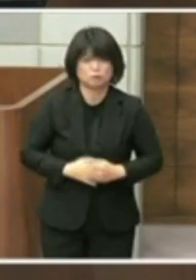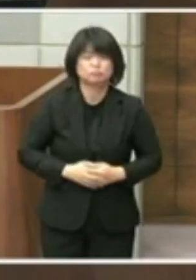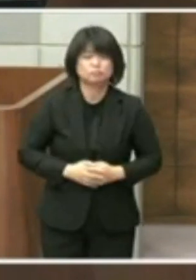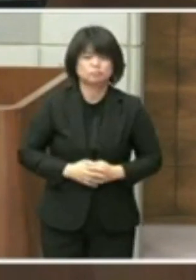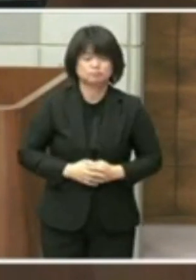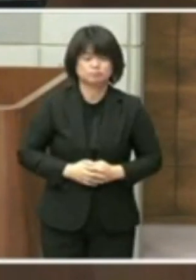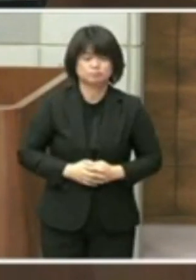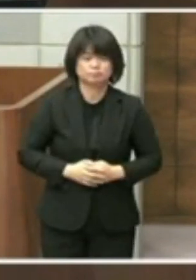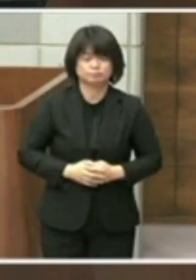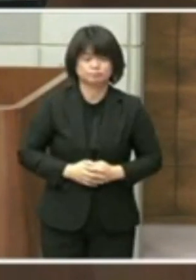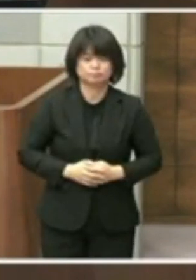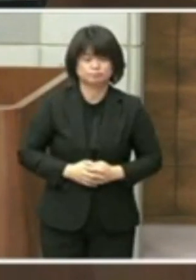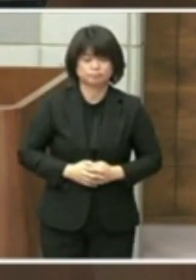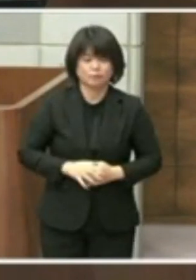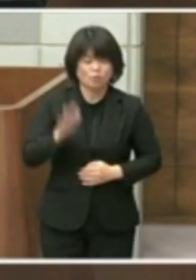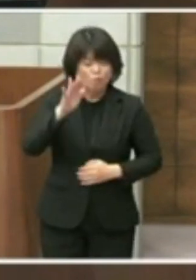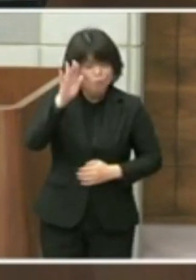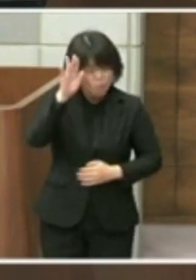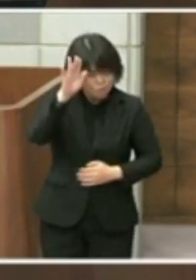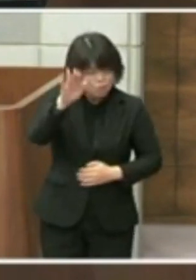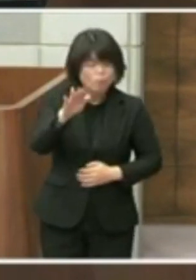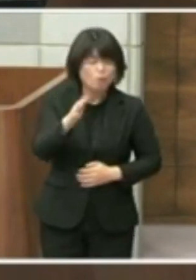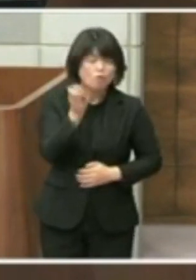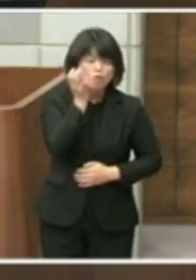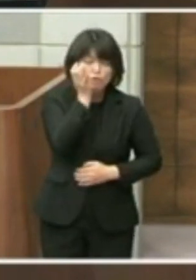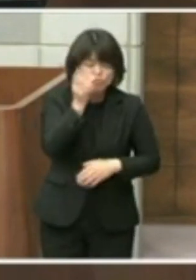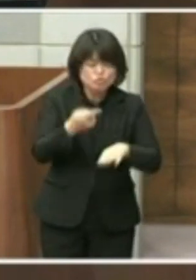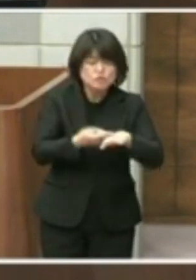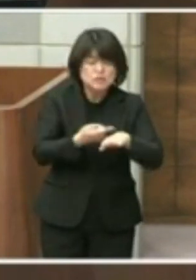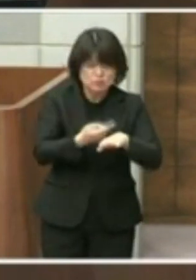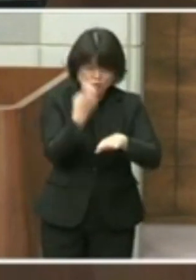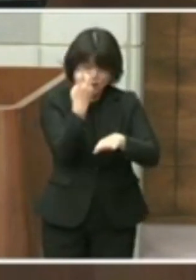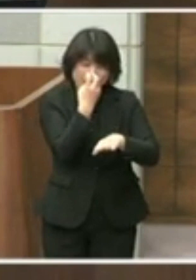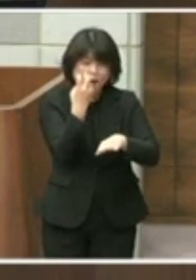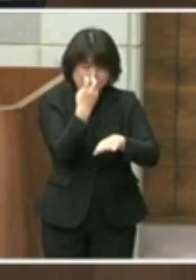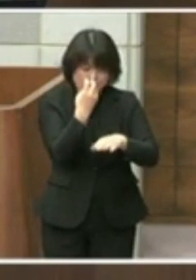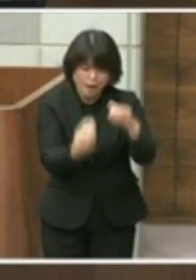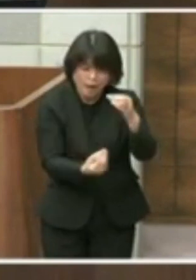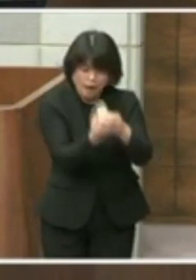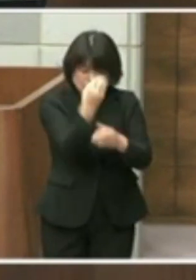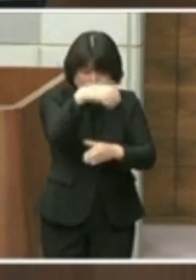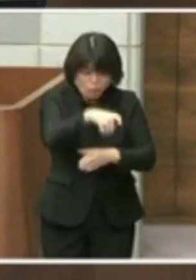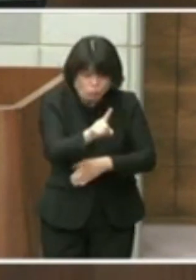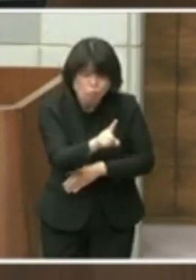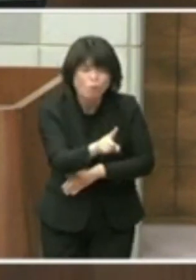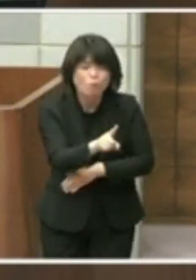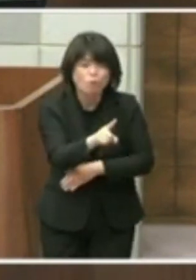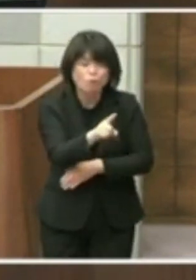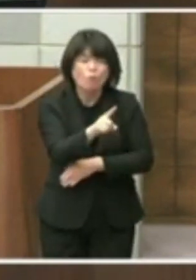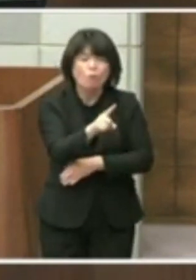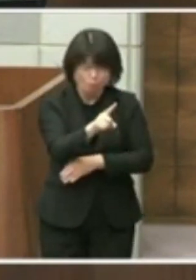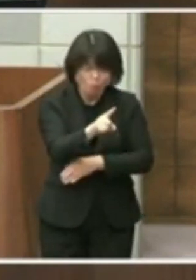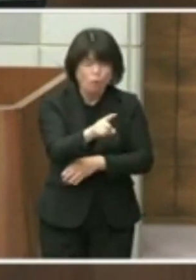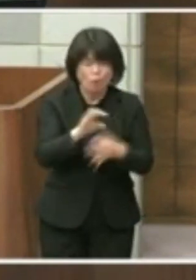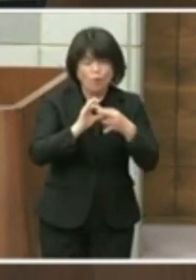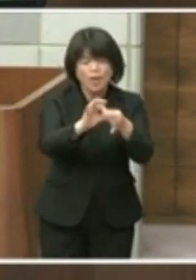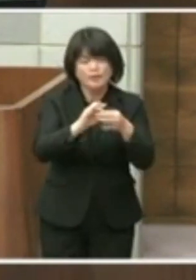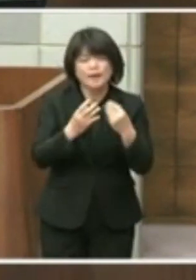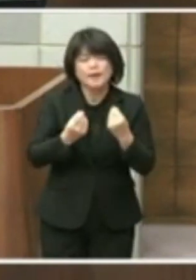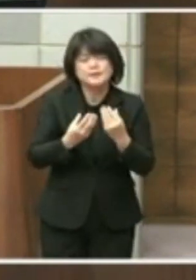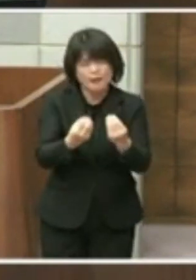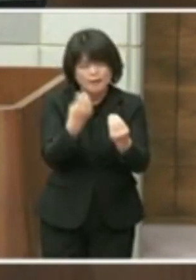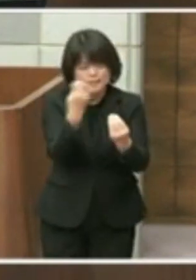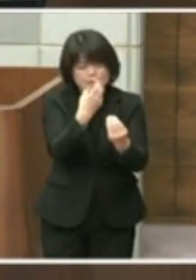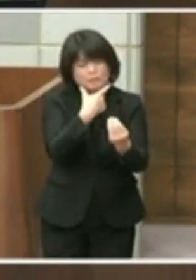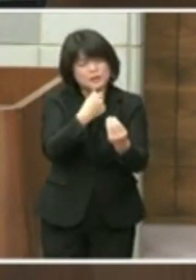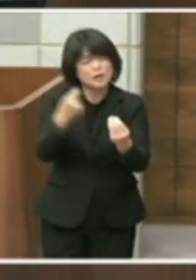ます。今後とも水質監視や発生源の特定などについて、連携の強化を図ってまいりたいと考